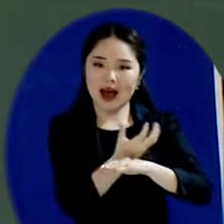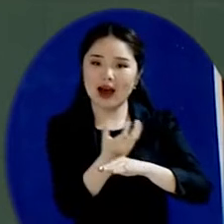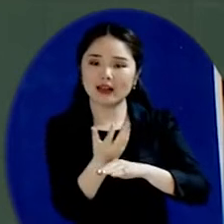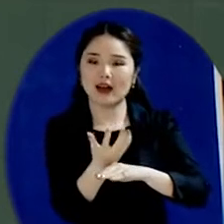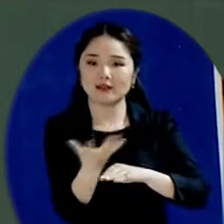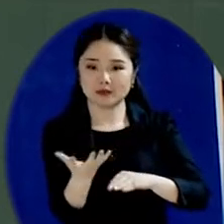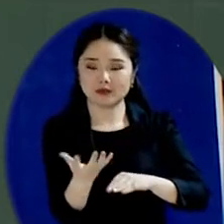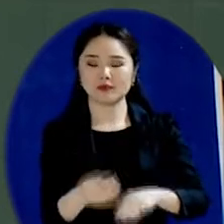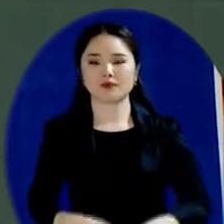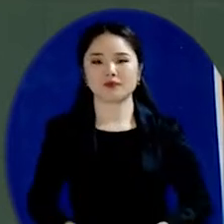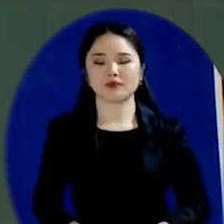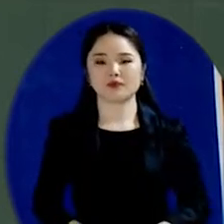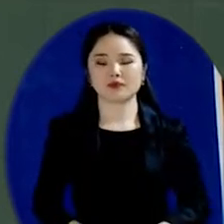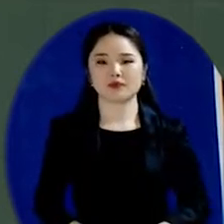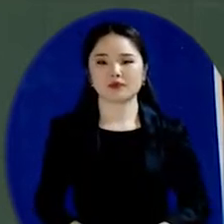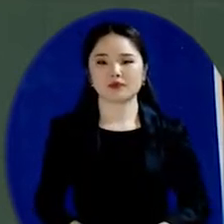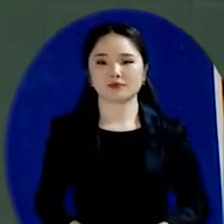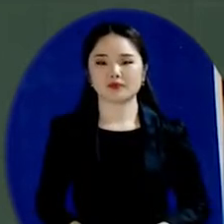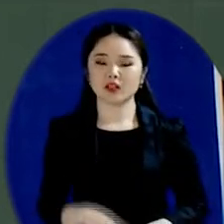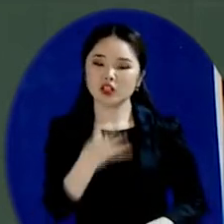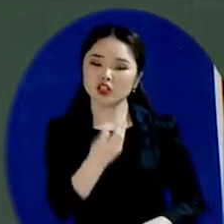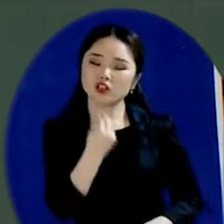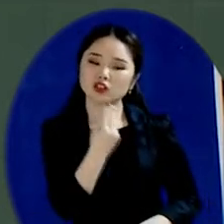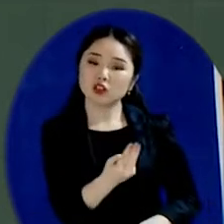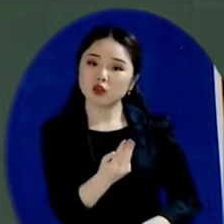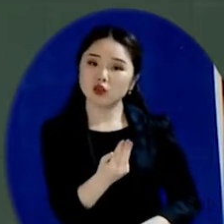уу? Тоолоорой. Хід зараа